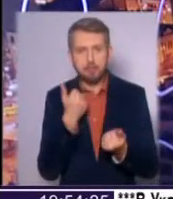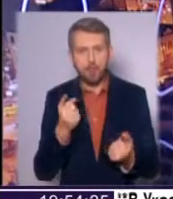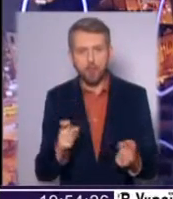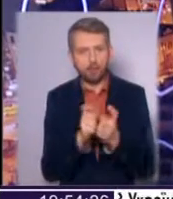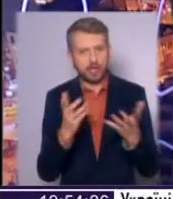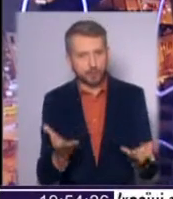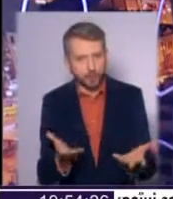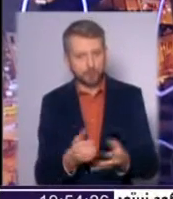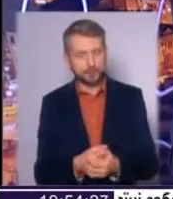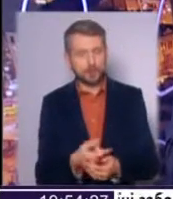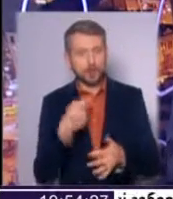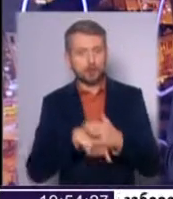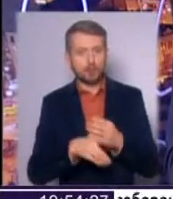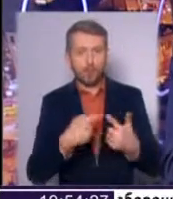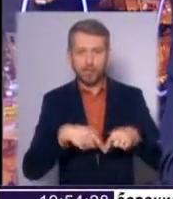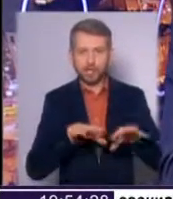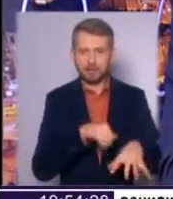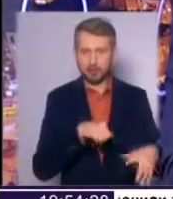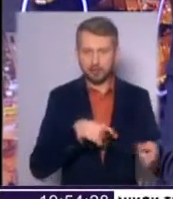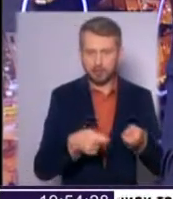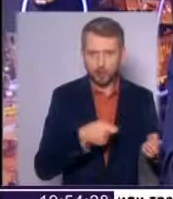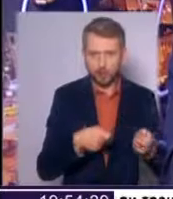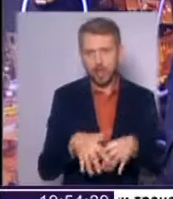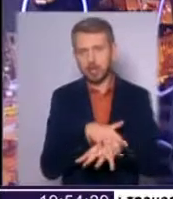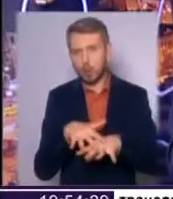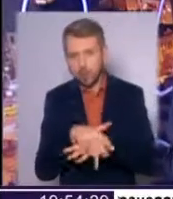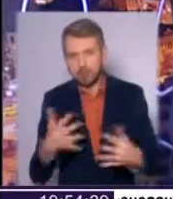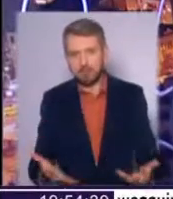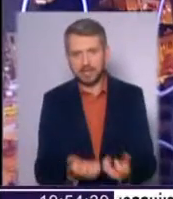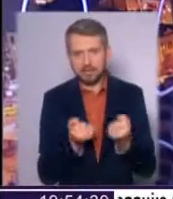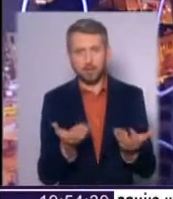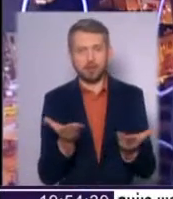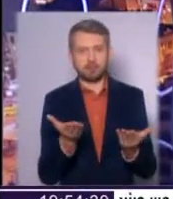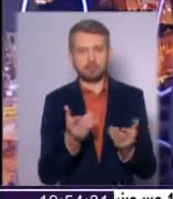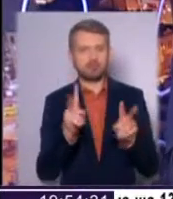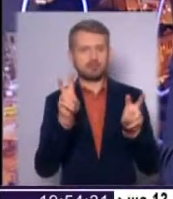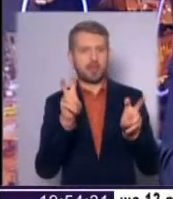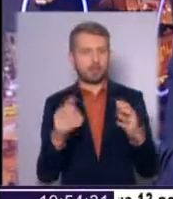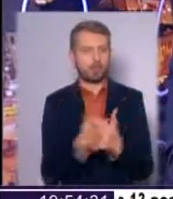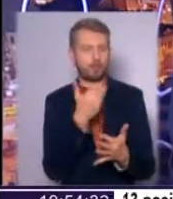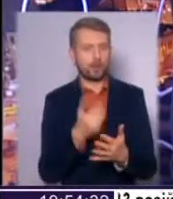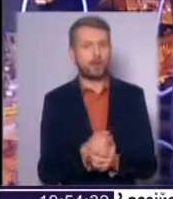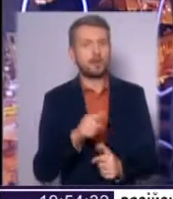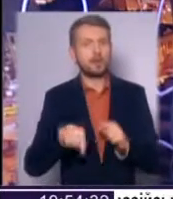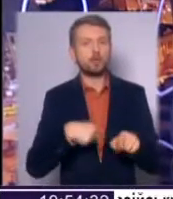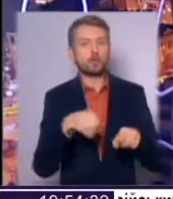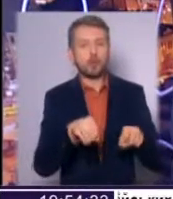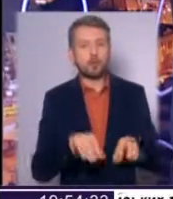конфлікту. Тобто і орган місцевого самоврядування, і громадськість підтримує те чи інше перейменування. Наступна